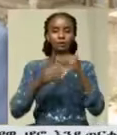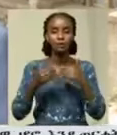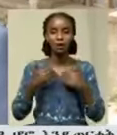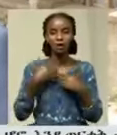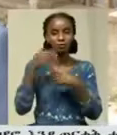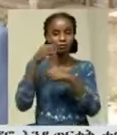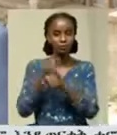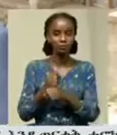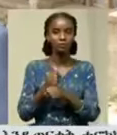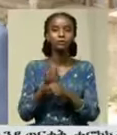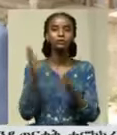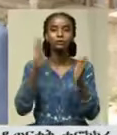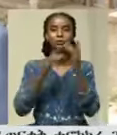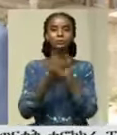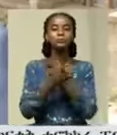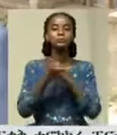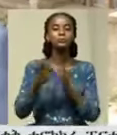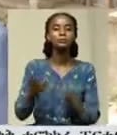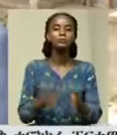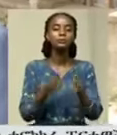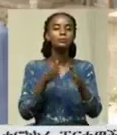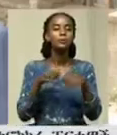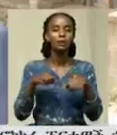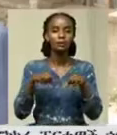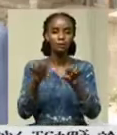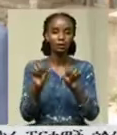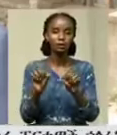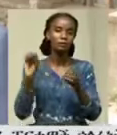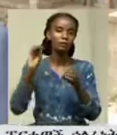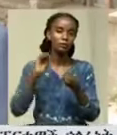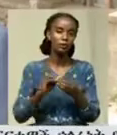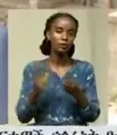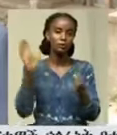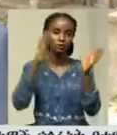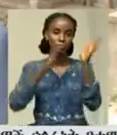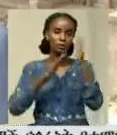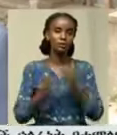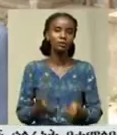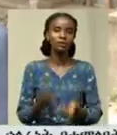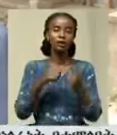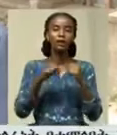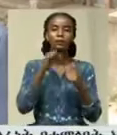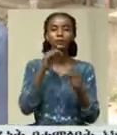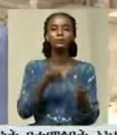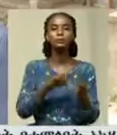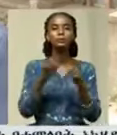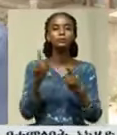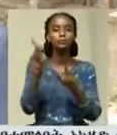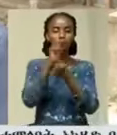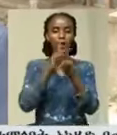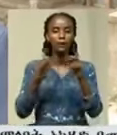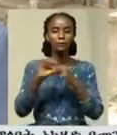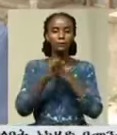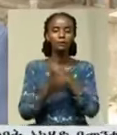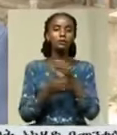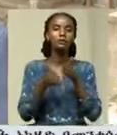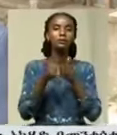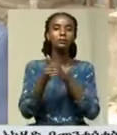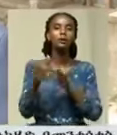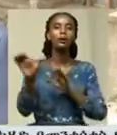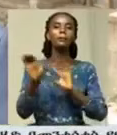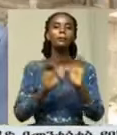ይዘን ችግሩን በምንፈታበት አቅጣጫ እንቀጥላለን። ተጨማሪ ችግሮች እንዳይመጡ ግን በፕላን መሰረት እንዲመራ